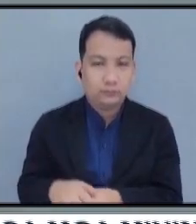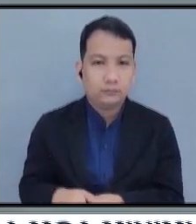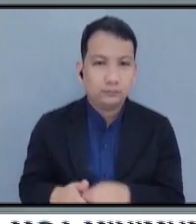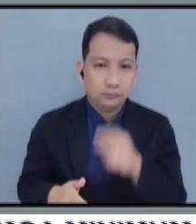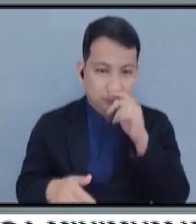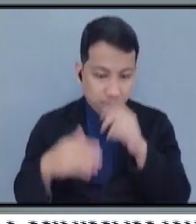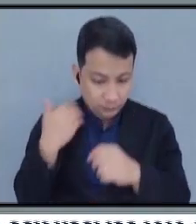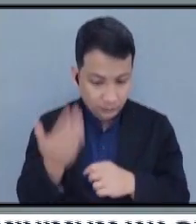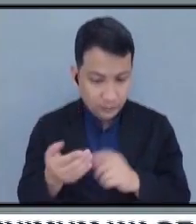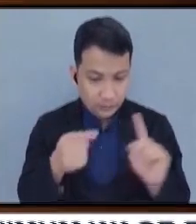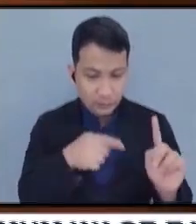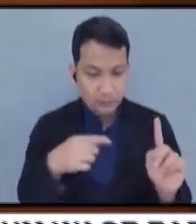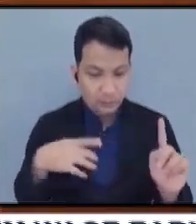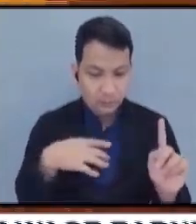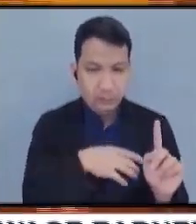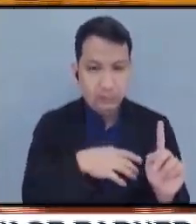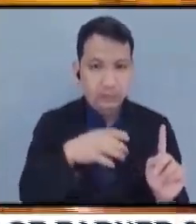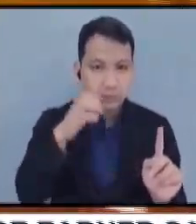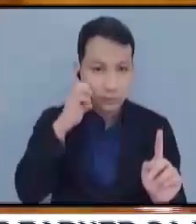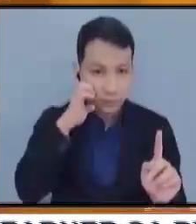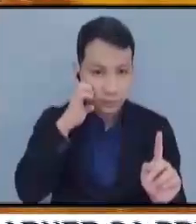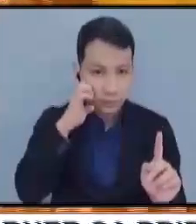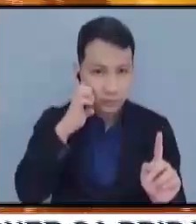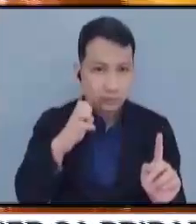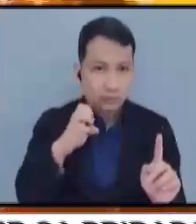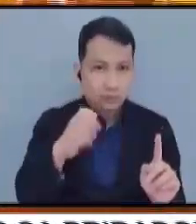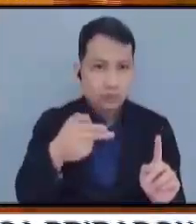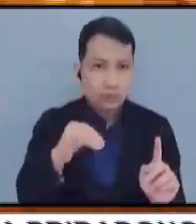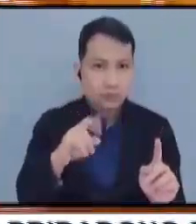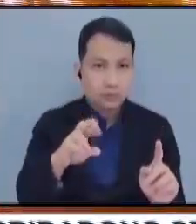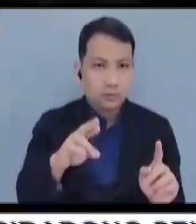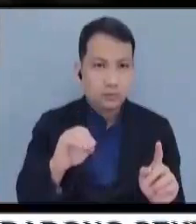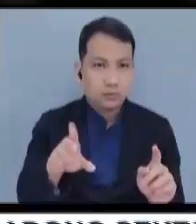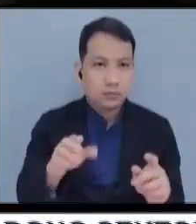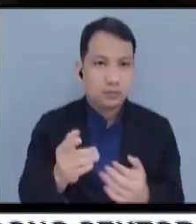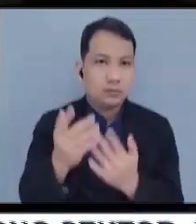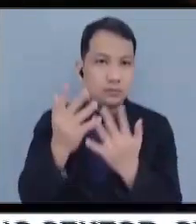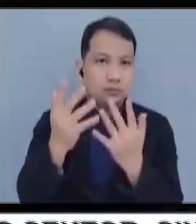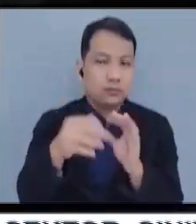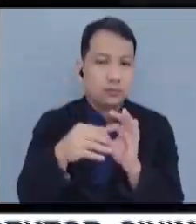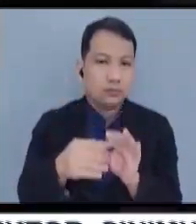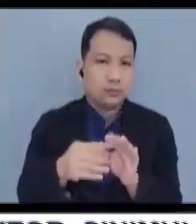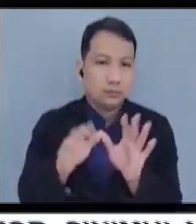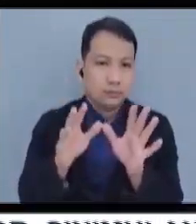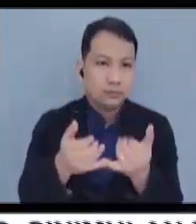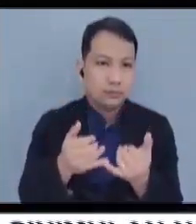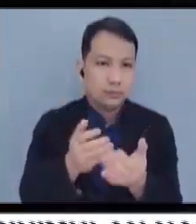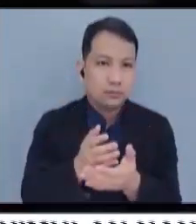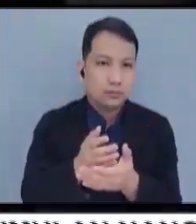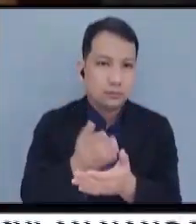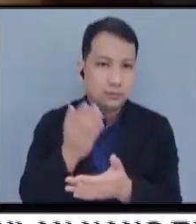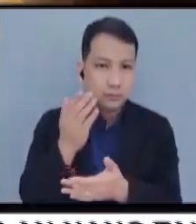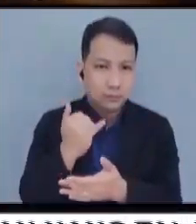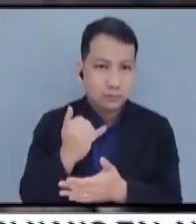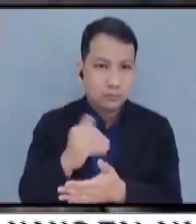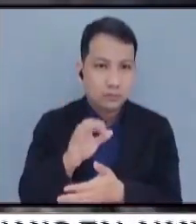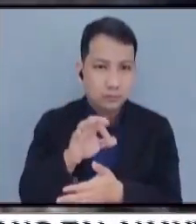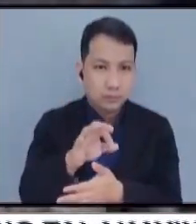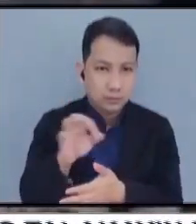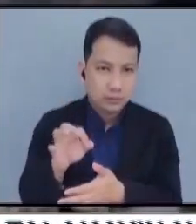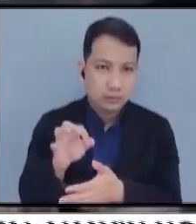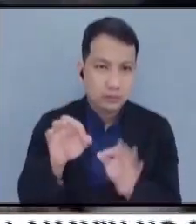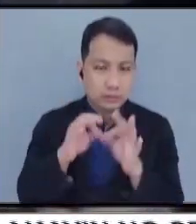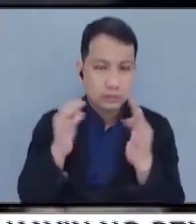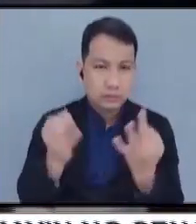ni Congressman Edward Hagedorn. Kaya nang sumiklab ang isang malaking sunog sa ilang barangay roon, kung saan higit 900 ang pamilya ang